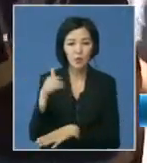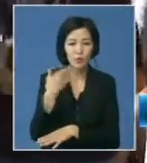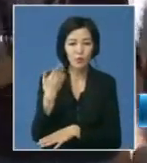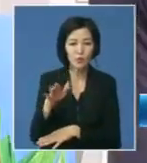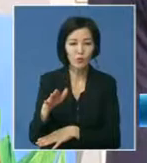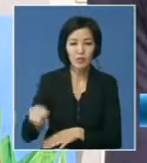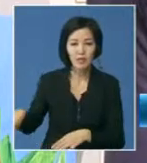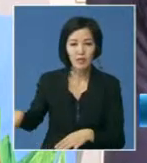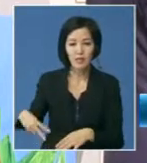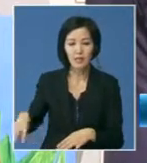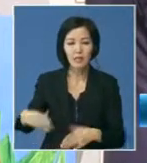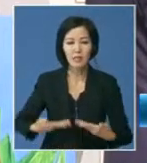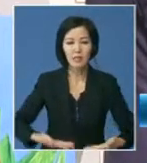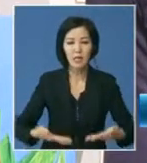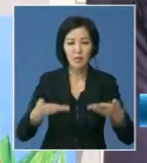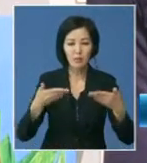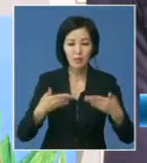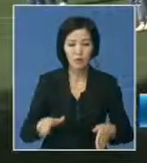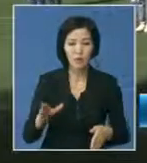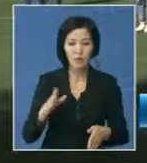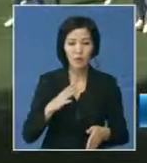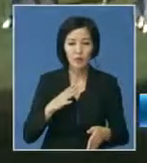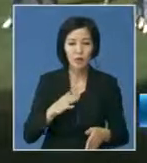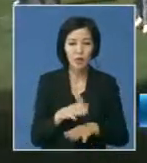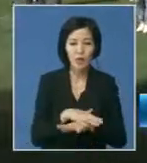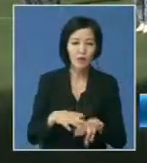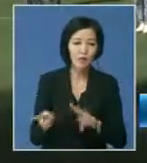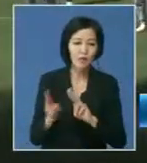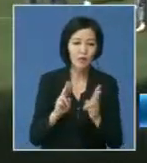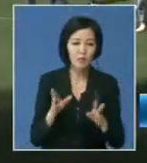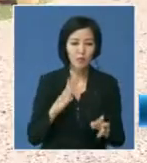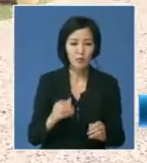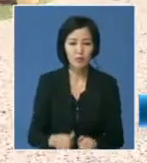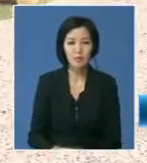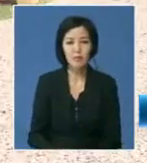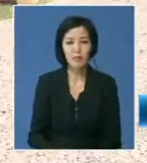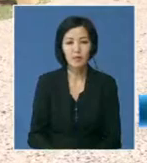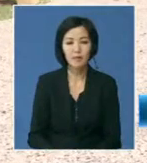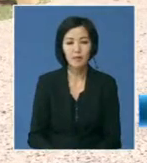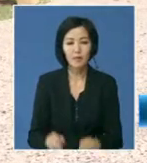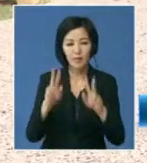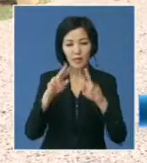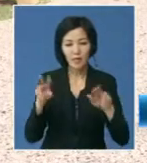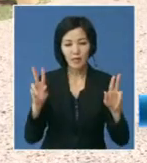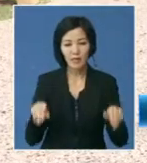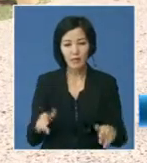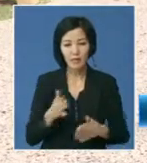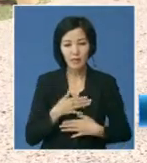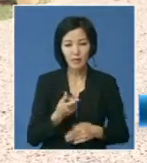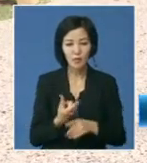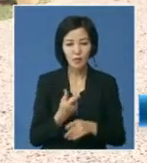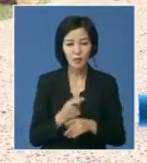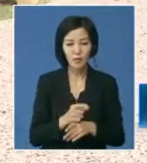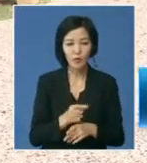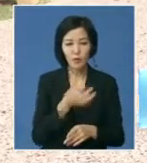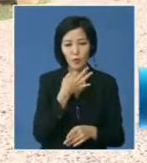қабылдау рәсімін өткізді. Өнерпаздар флешмоб ұйымдастырып, өнерлерін паш етті. Таслан лагері маған өте ұнады. Бұл біз бірінші